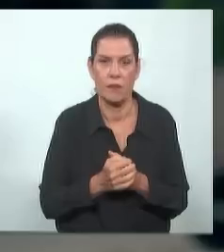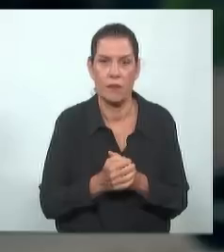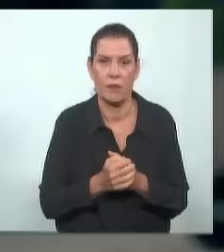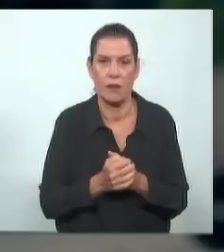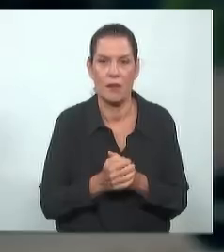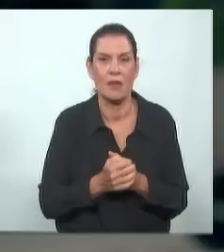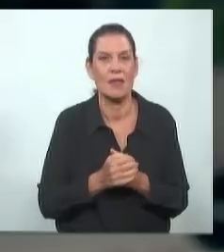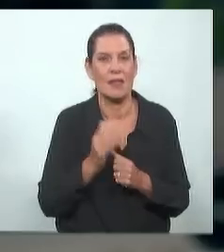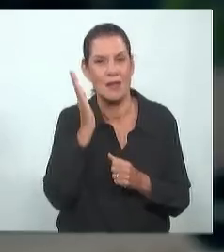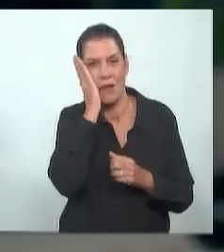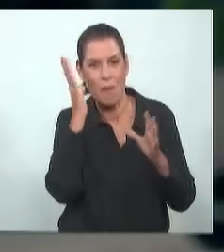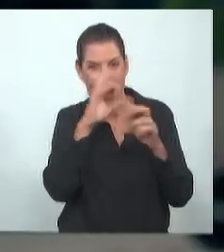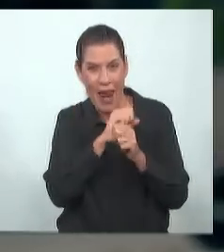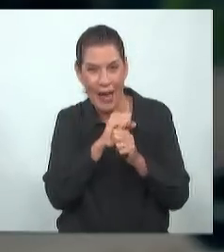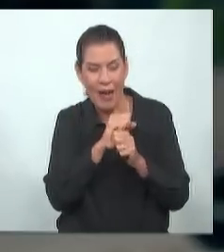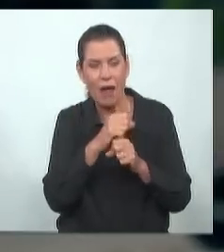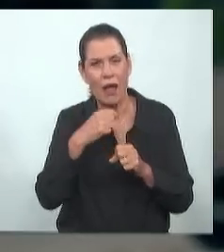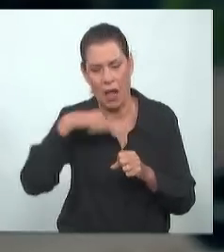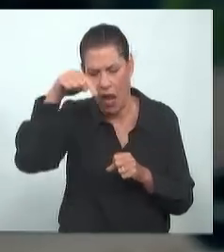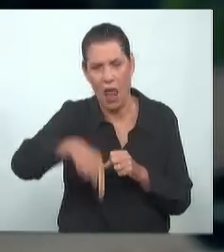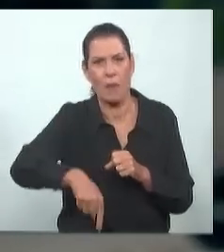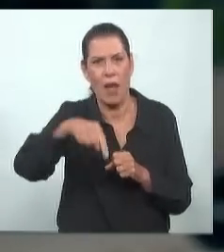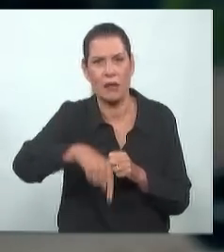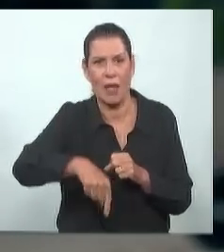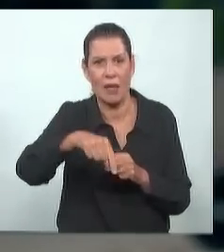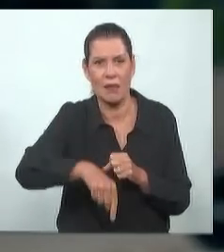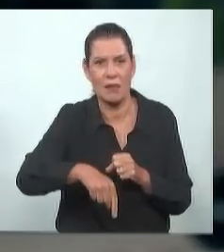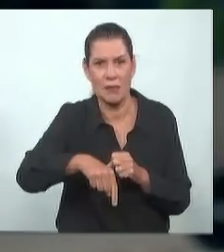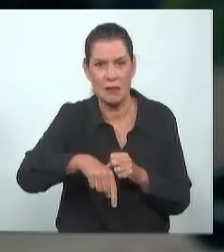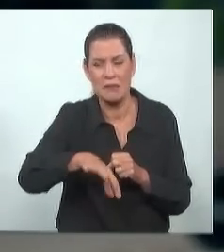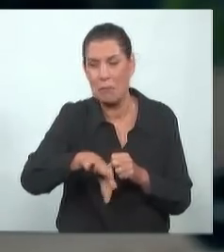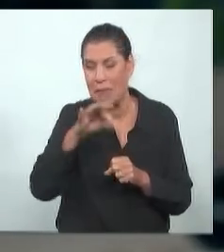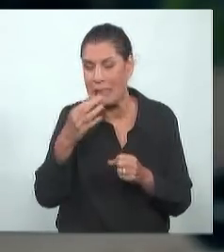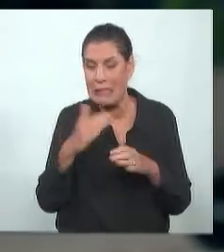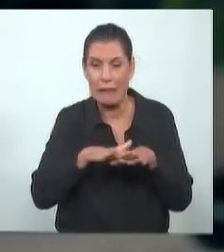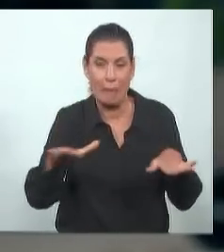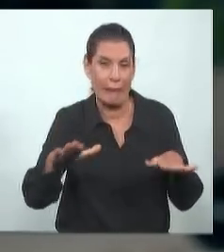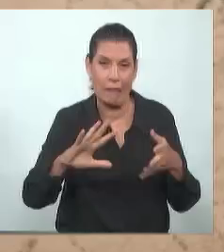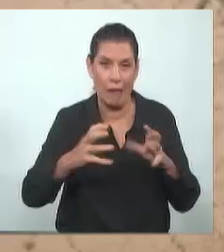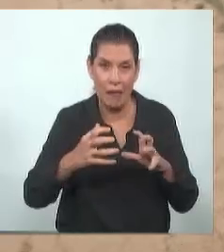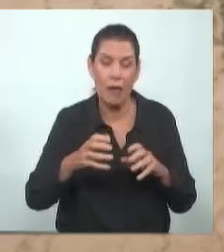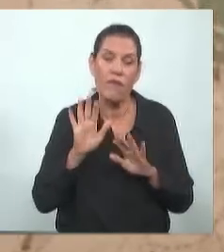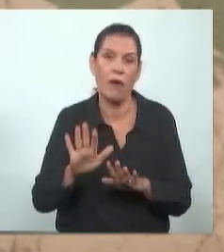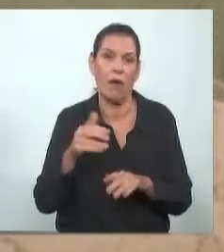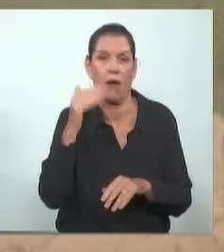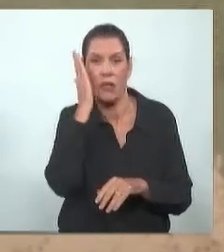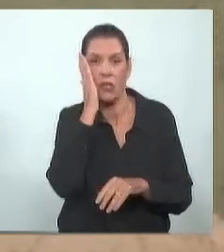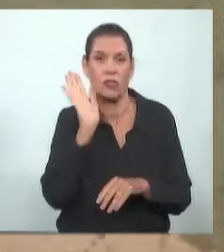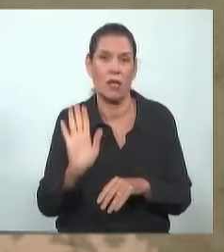למרתף, בצאתי שם איזה מיטה, מיטה לא מיטה, וכמה לילות ככה העברתי.